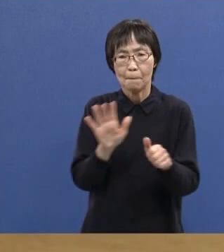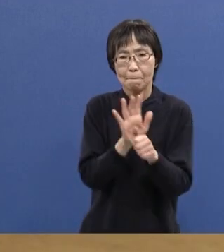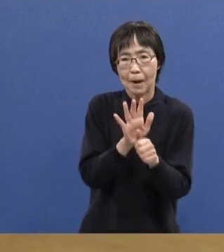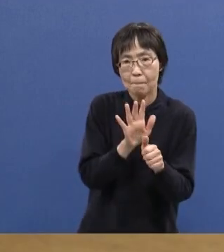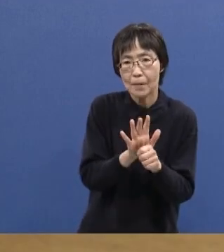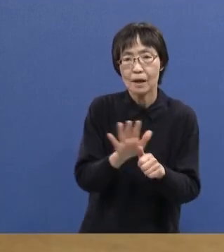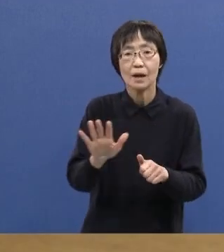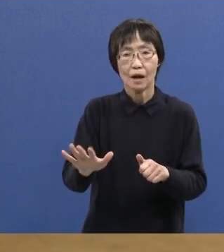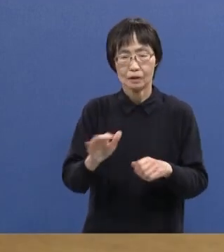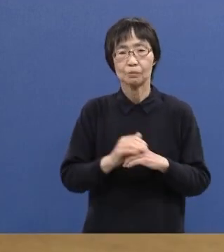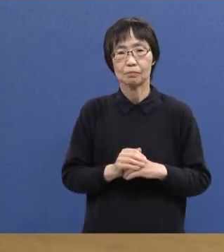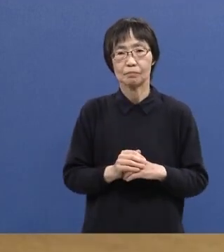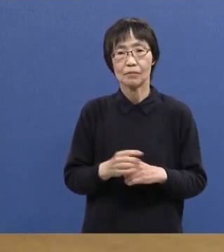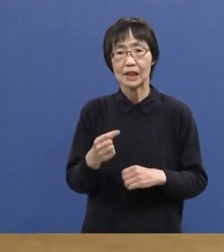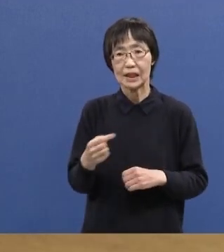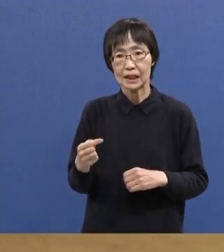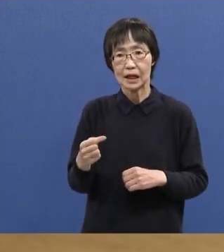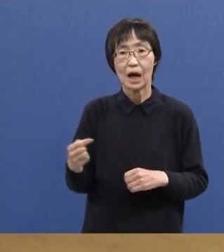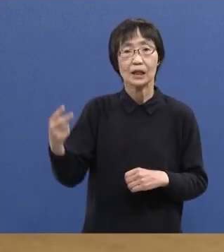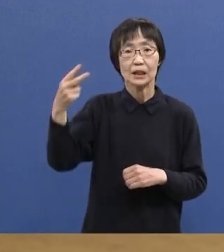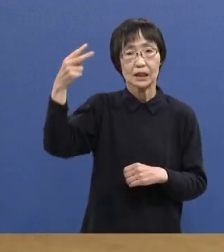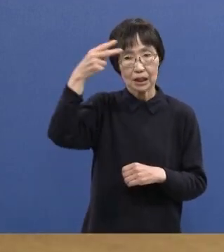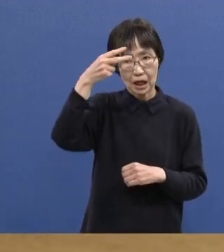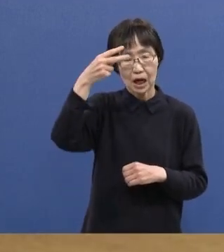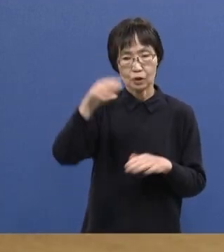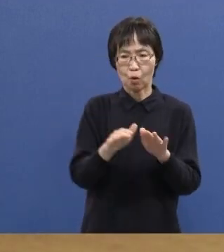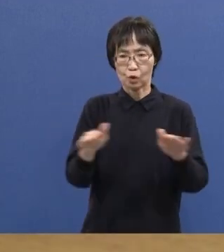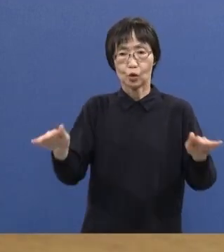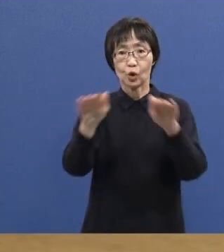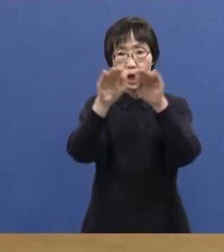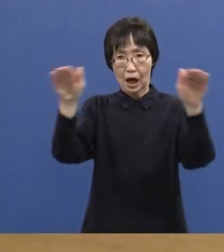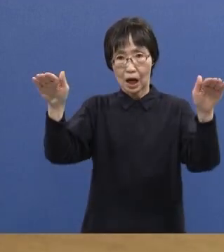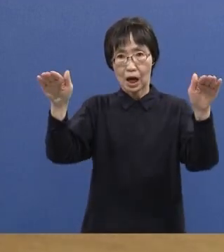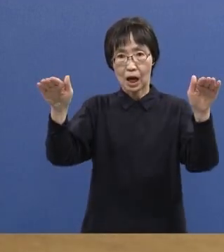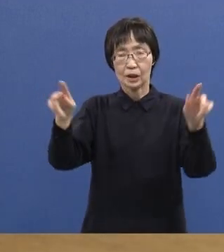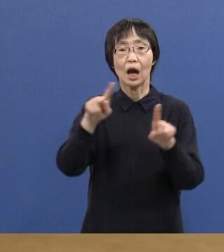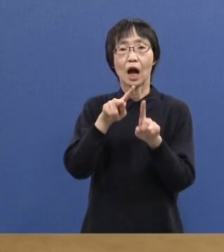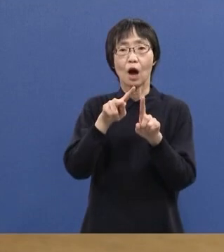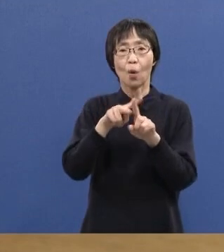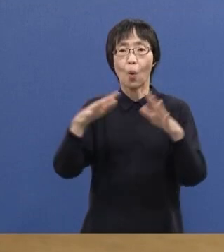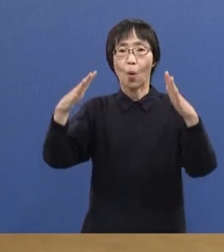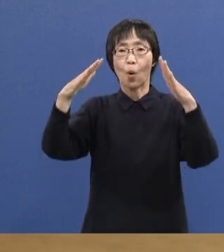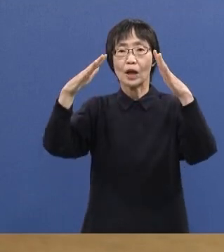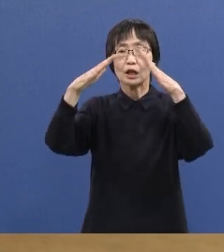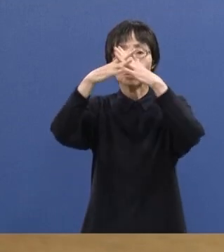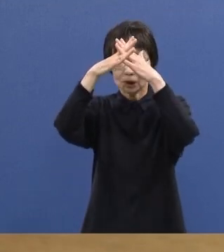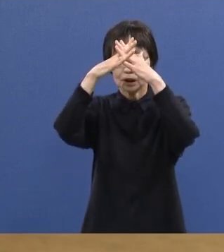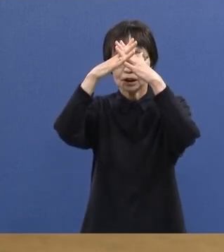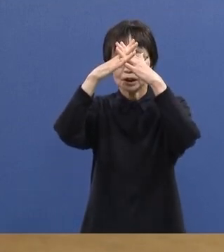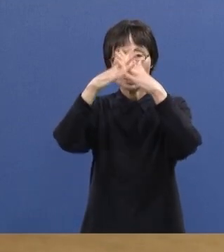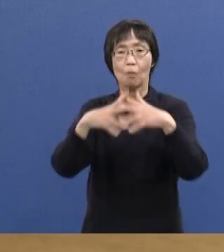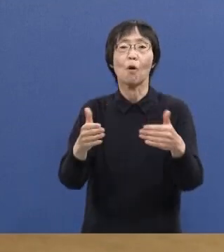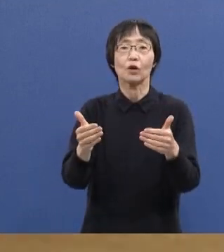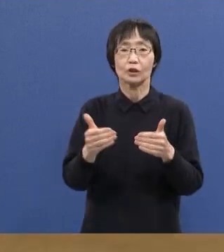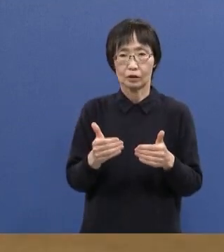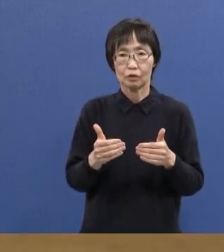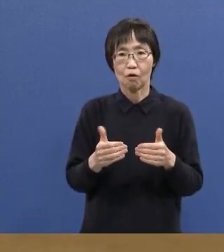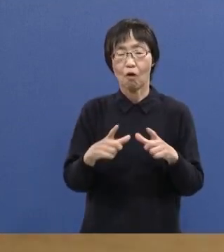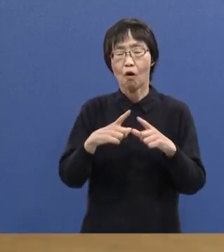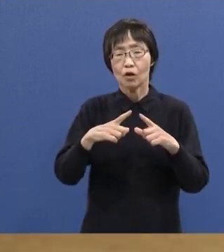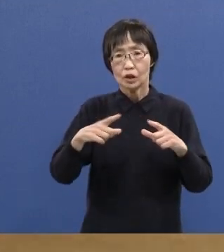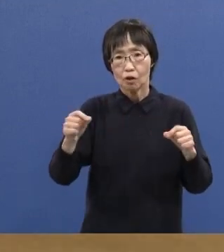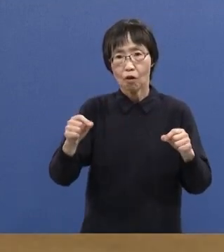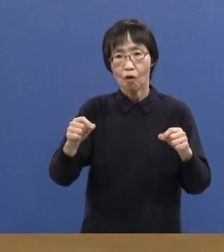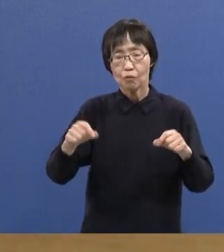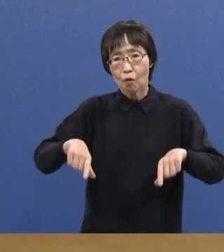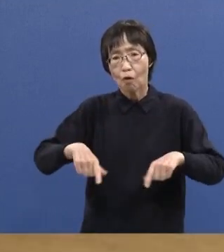、1階の床や2階の床、また小屋組に設けるもので、日本の木造建築には欠